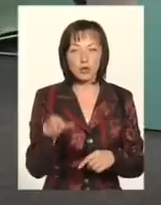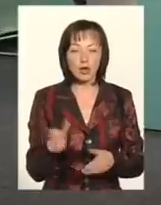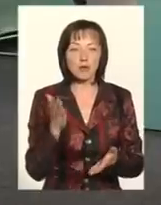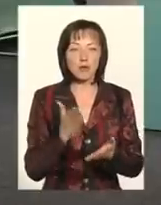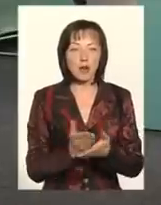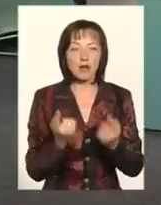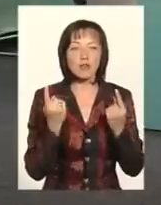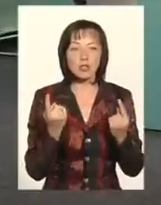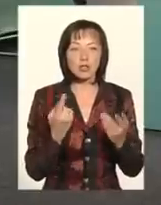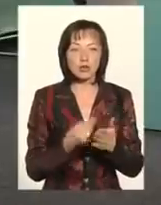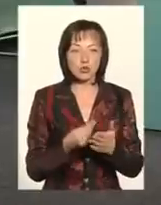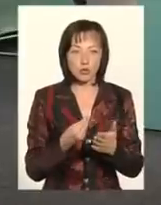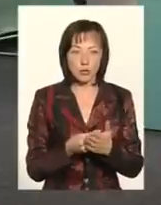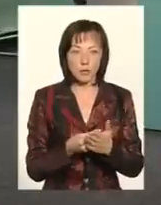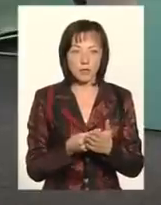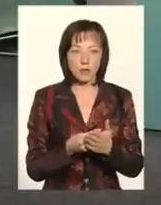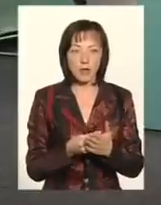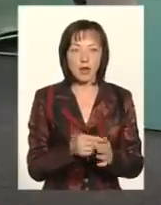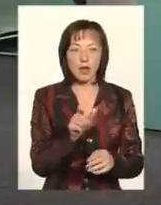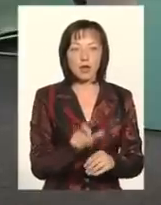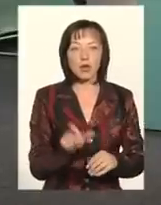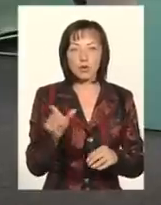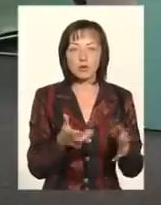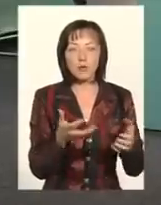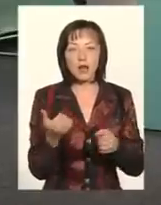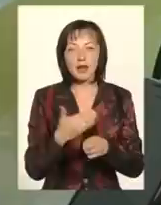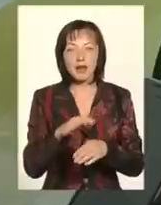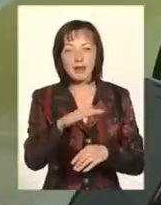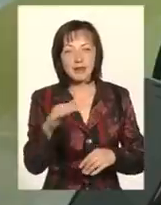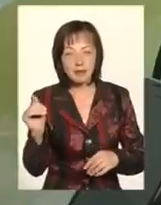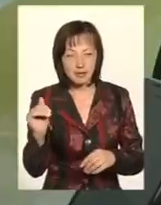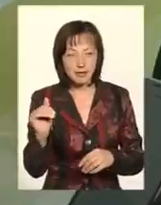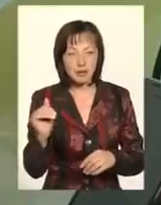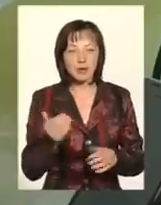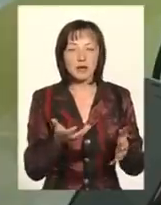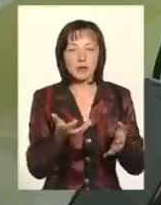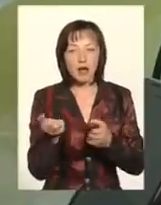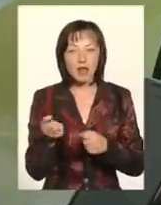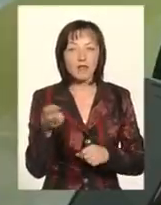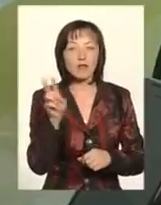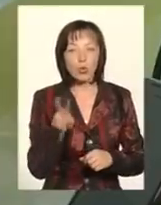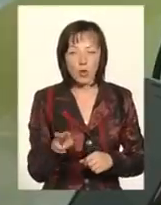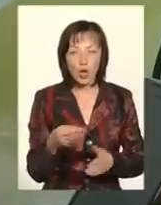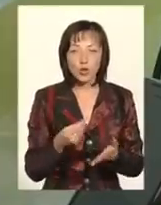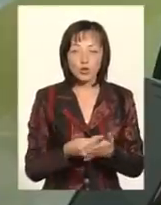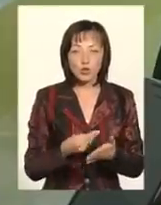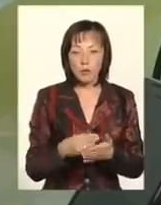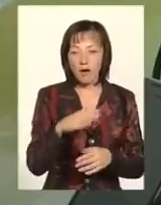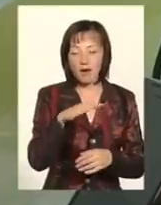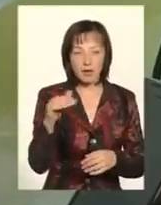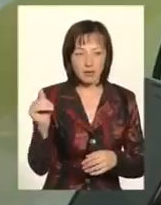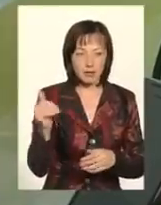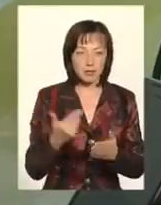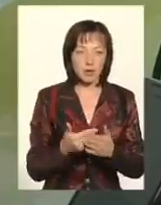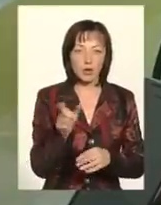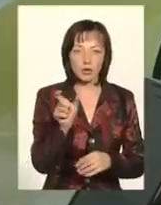величезну суму грошей значить люди які брали кредити вони брали в доларах сума кредита наприклад взята